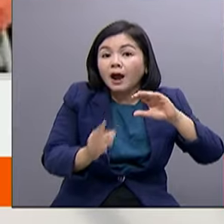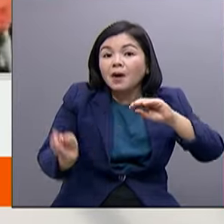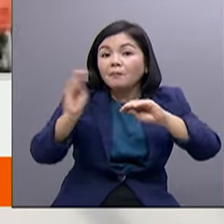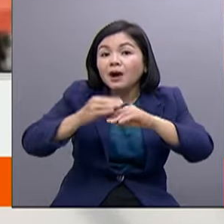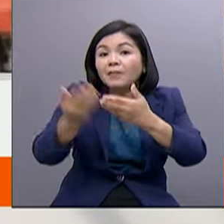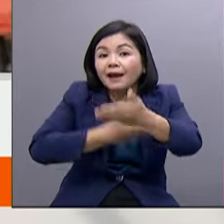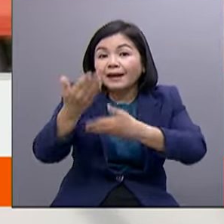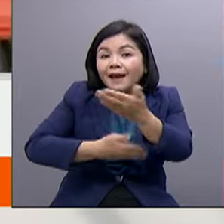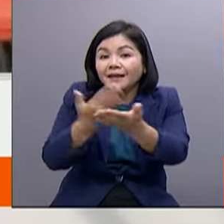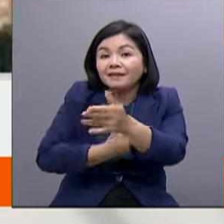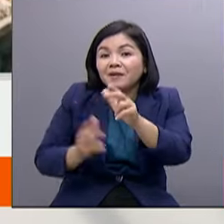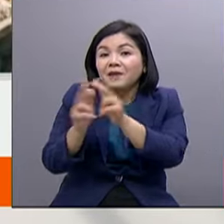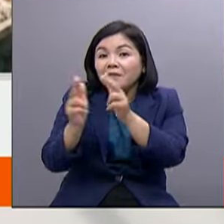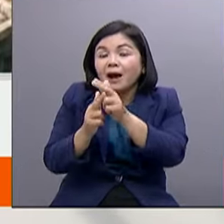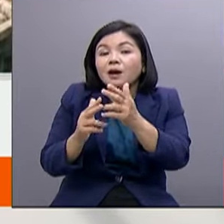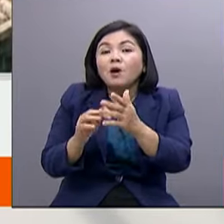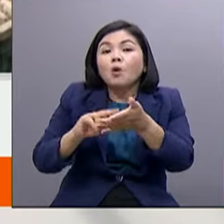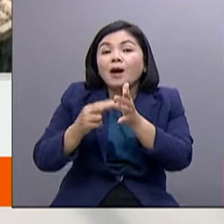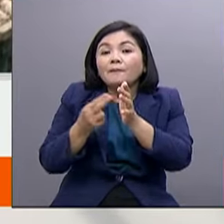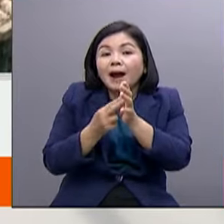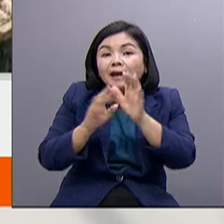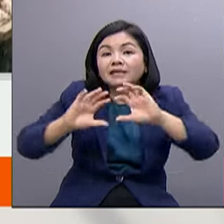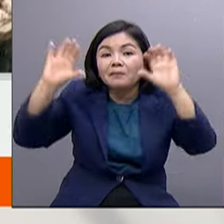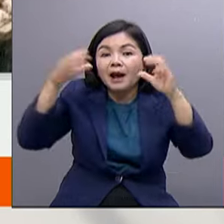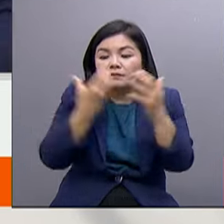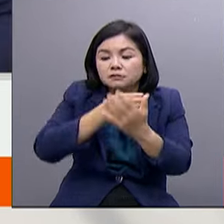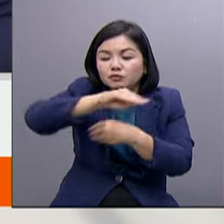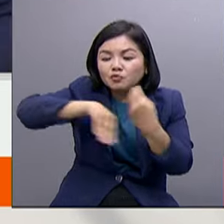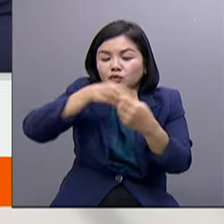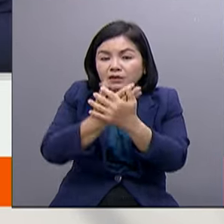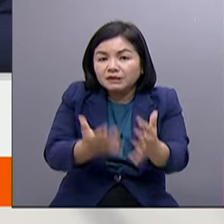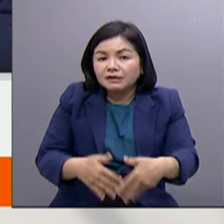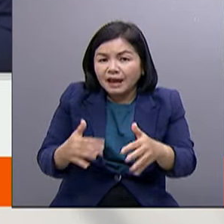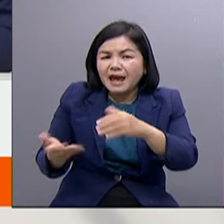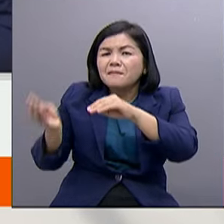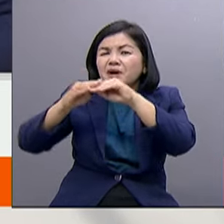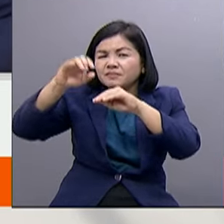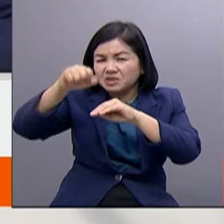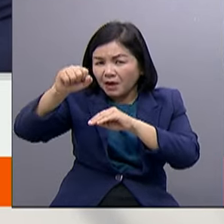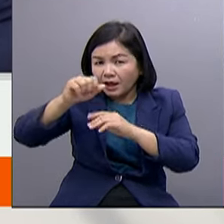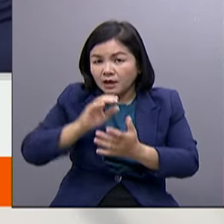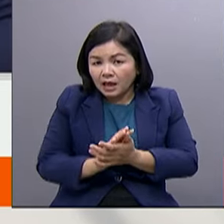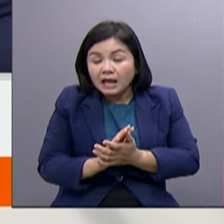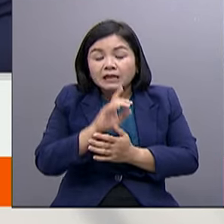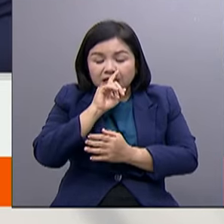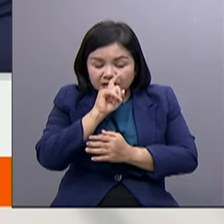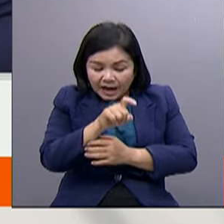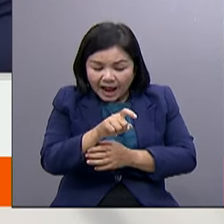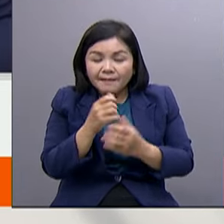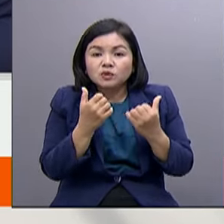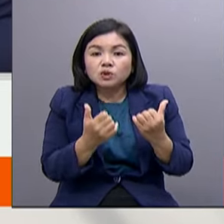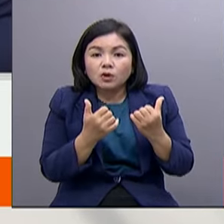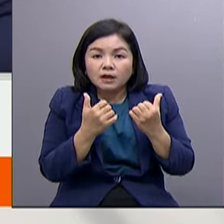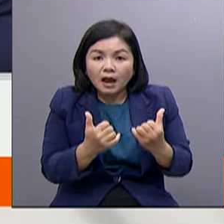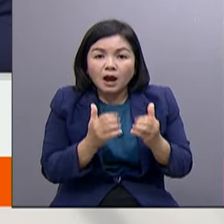ากขึ้น จ ากสิบพันพันอันส ิบคุณธนากรถ้าเราพูดกันจากสภาพความเป็นจริงเนี่ยค่ะการลดจำนวน